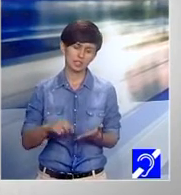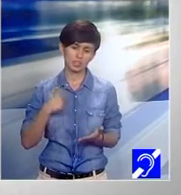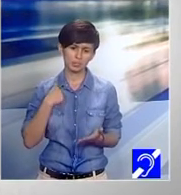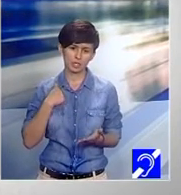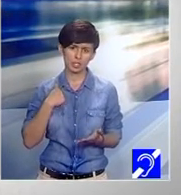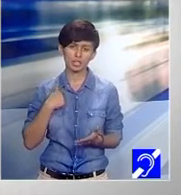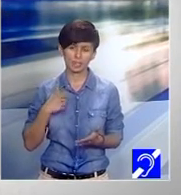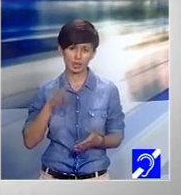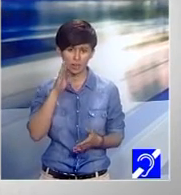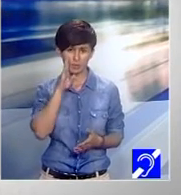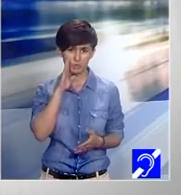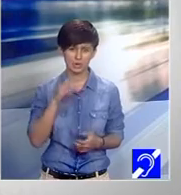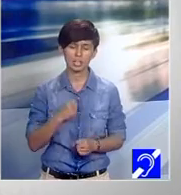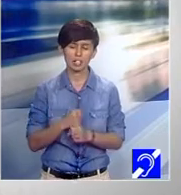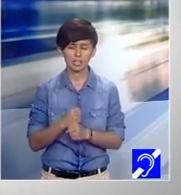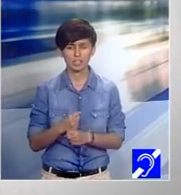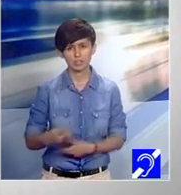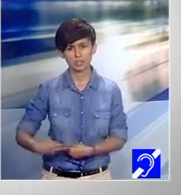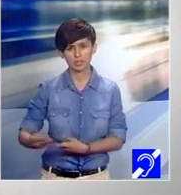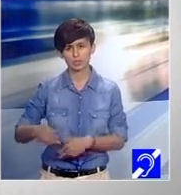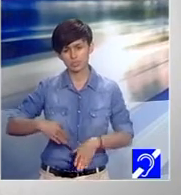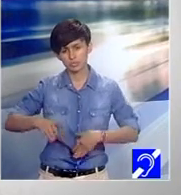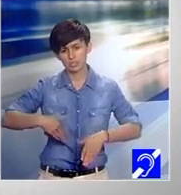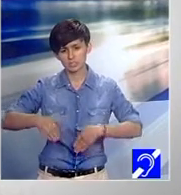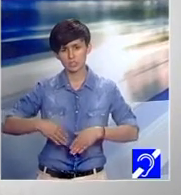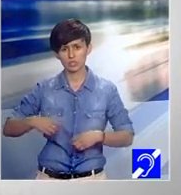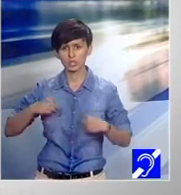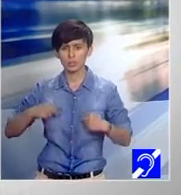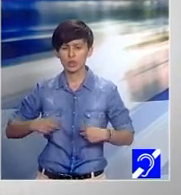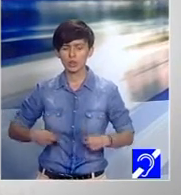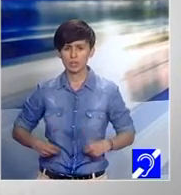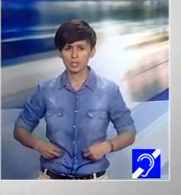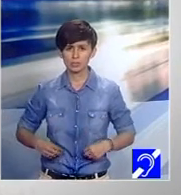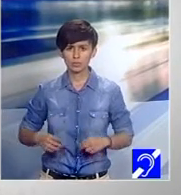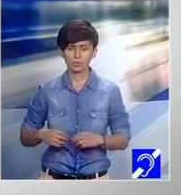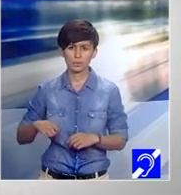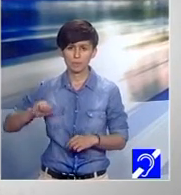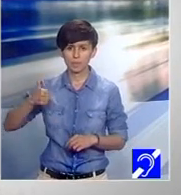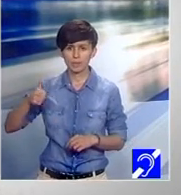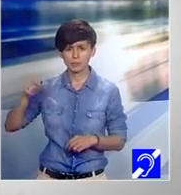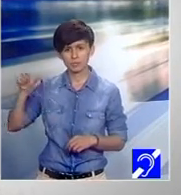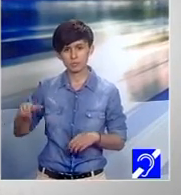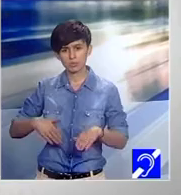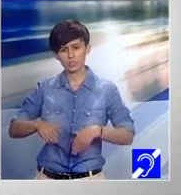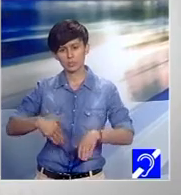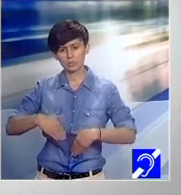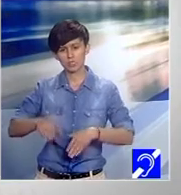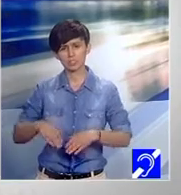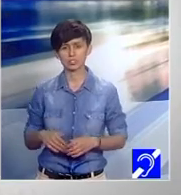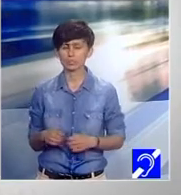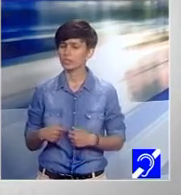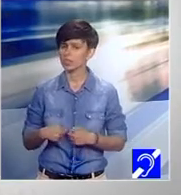poziția unei simple mame, am scris Ministerului și Oficialităților și Parlamentului României și primului ministru de la acea vreme și